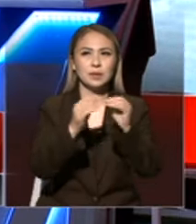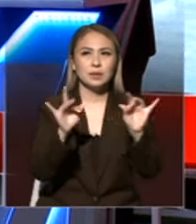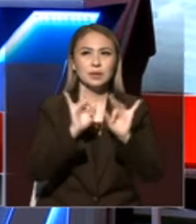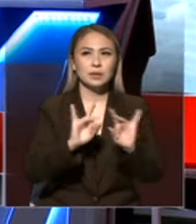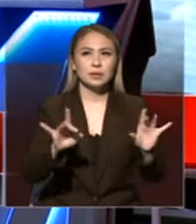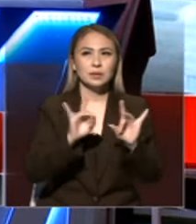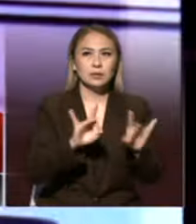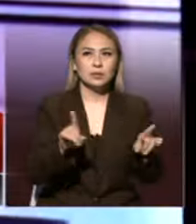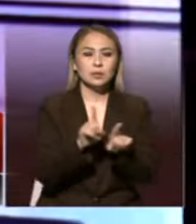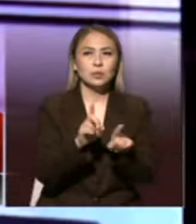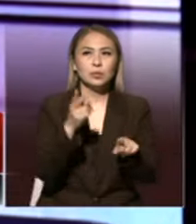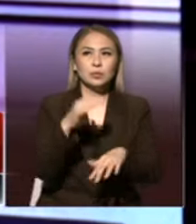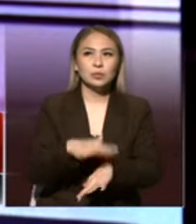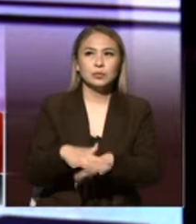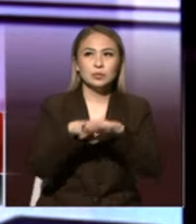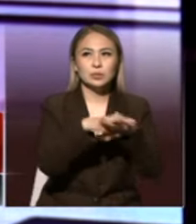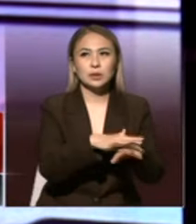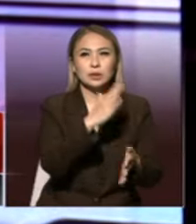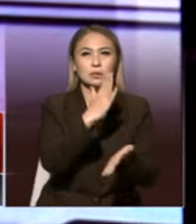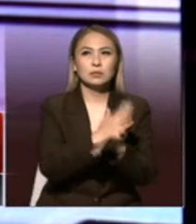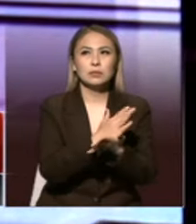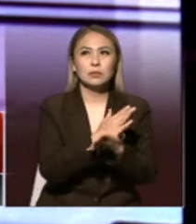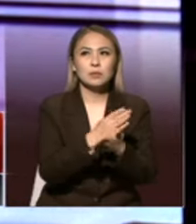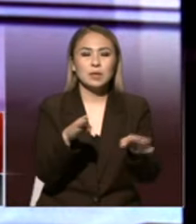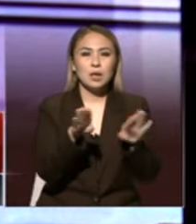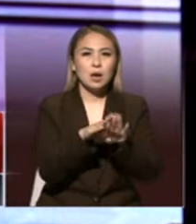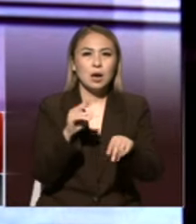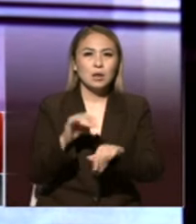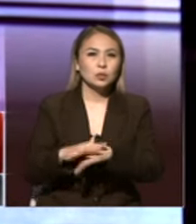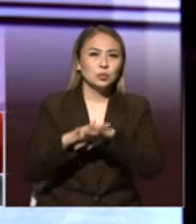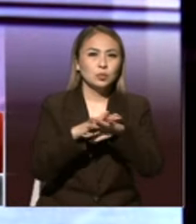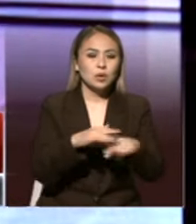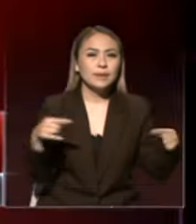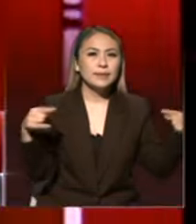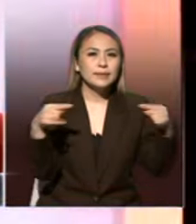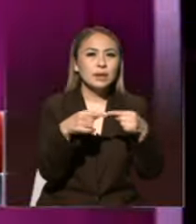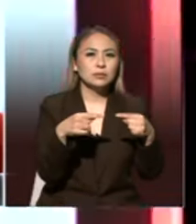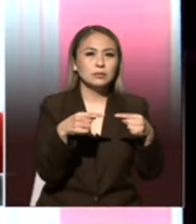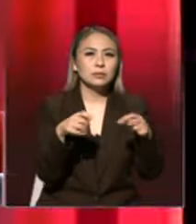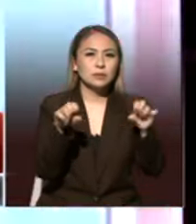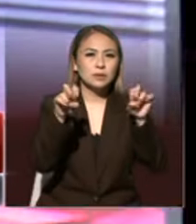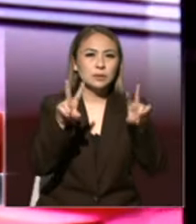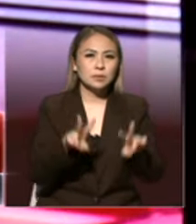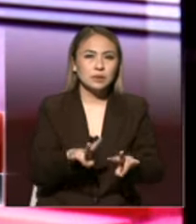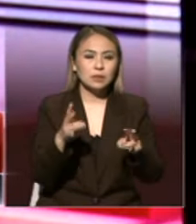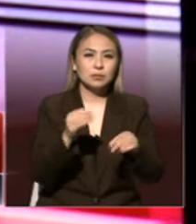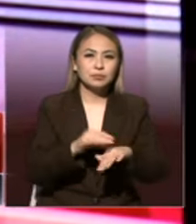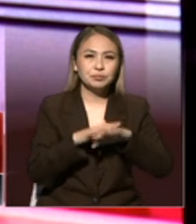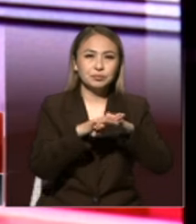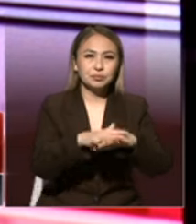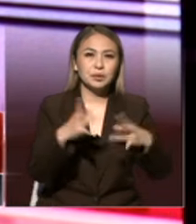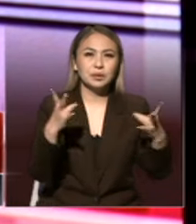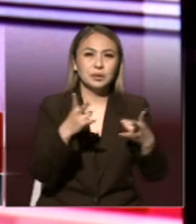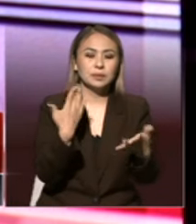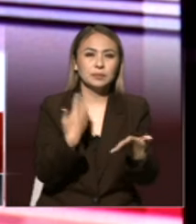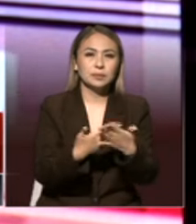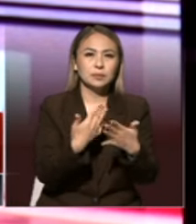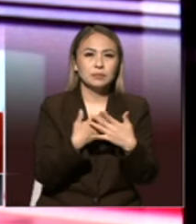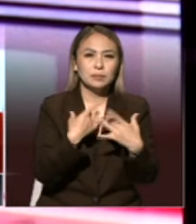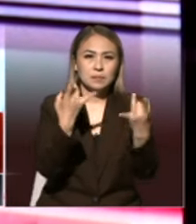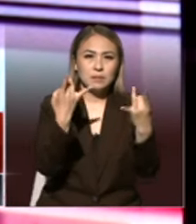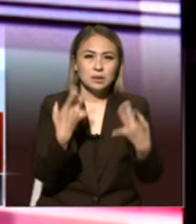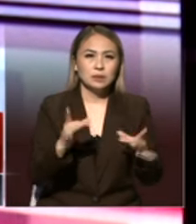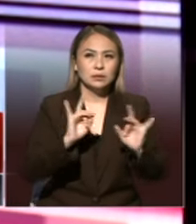ғой. Анандай ақша бөлінді, мынандай ақша бөлінді. Бірақ ақша бөлінгенде де нақты салаға, маманына бөліну керек қой, дұрыс па? Мысалы, элементарный мен сіздерге